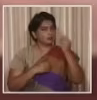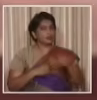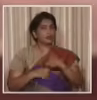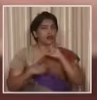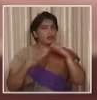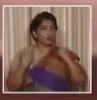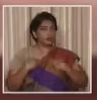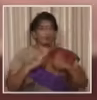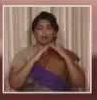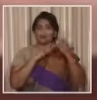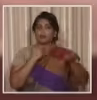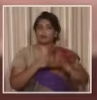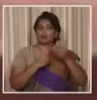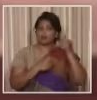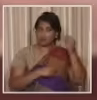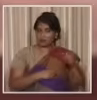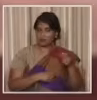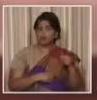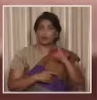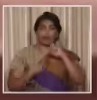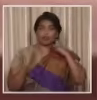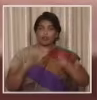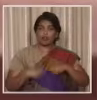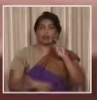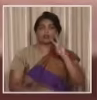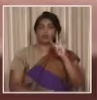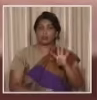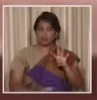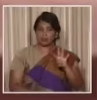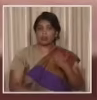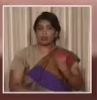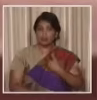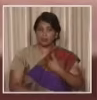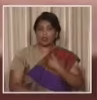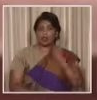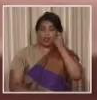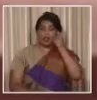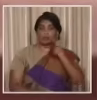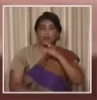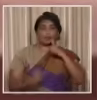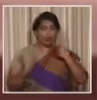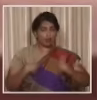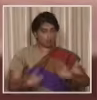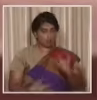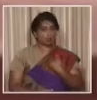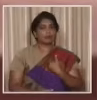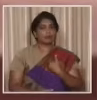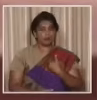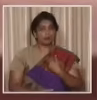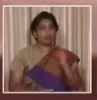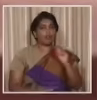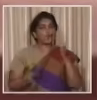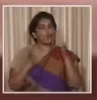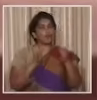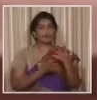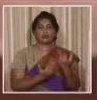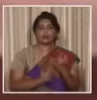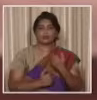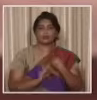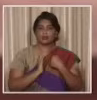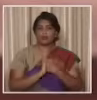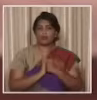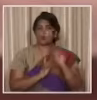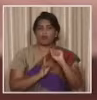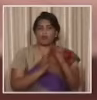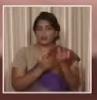නීතිච්ච සංකීර්ණය මම හදලා දීලා තියෙනවා නීතිච්ච වරු 34කට. මට යෝජනා කරා මම නීතිඥයෙක් හැටියට මට ඒකේ ඔෆිස් එකක් ගන්න කියලා. ගරු කතානායකතුමනි